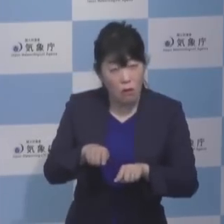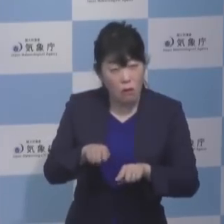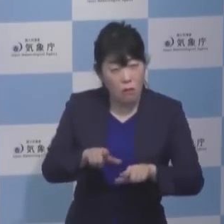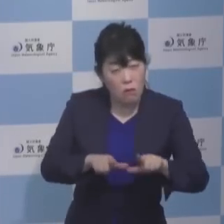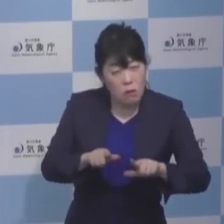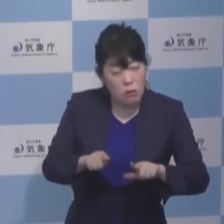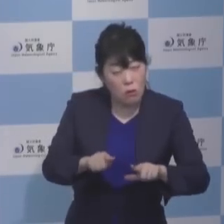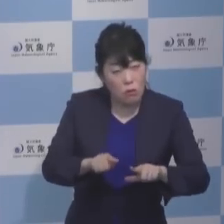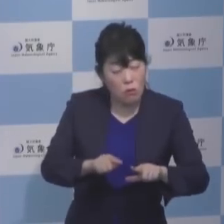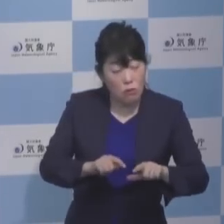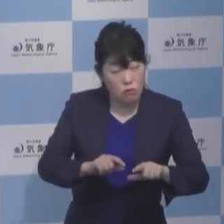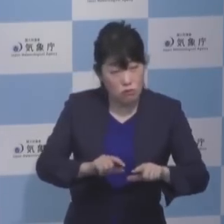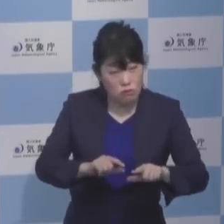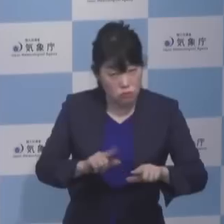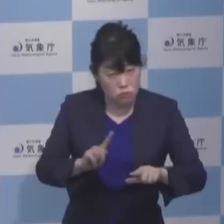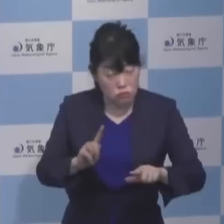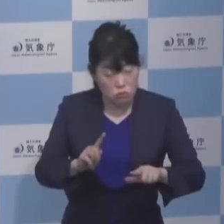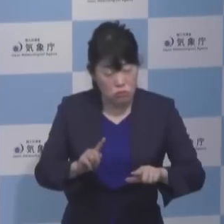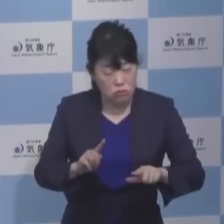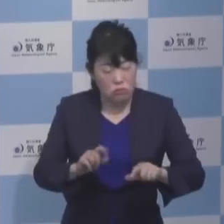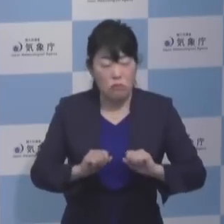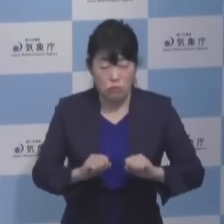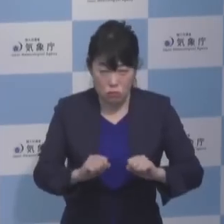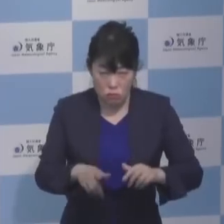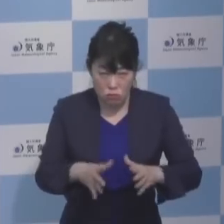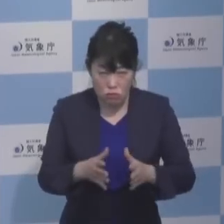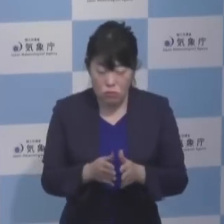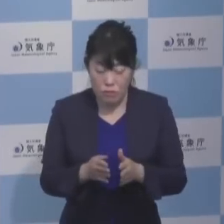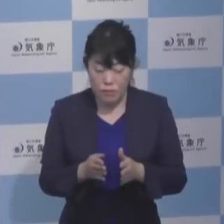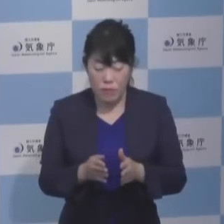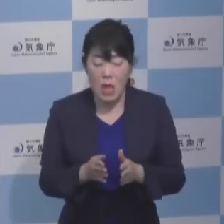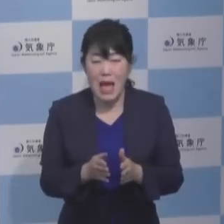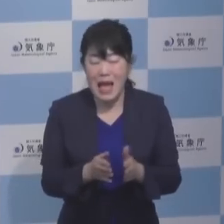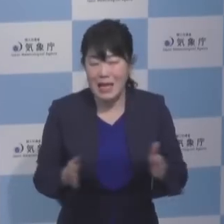ず領域は、これまで、